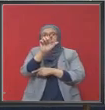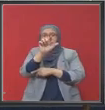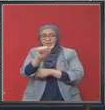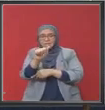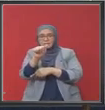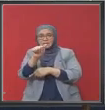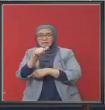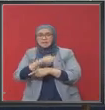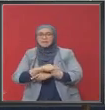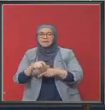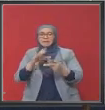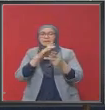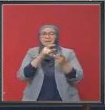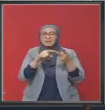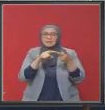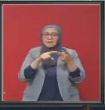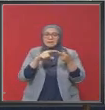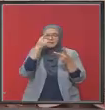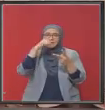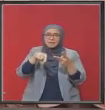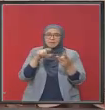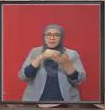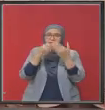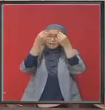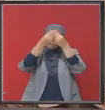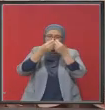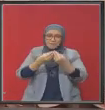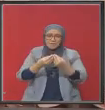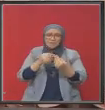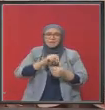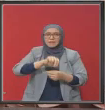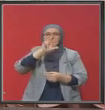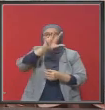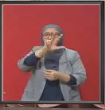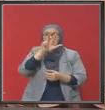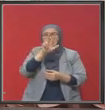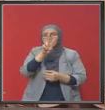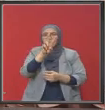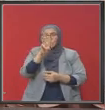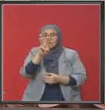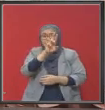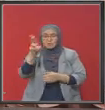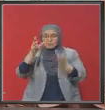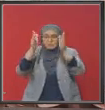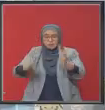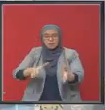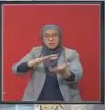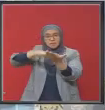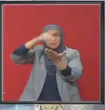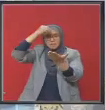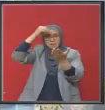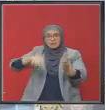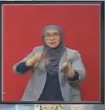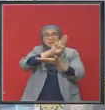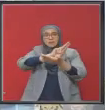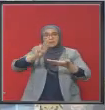Kepada 320.000 396 Plaza industri awam seramai